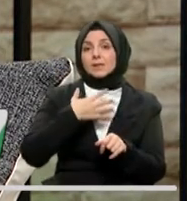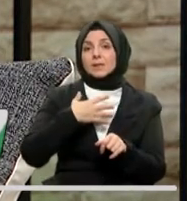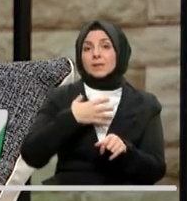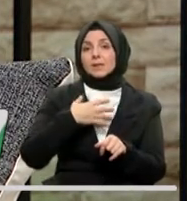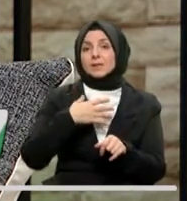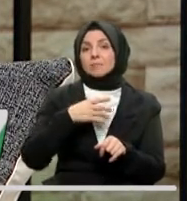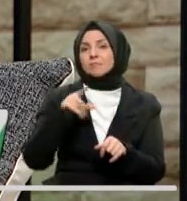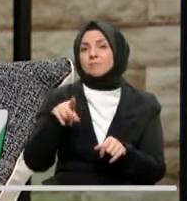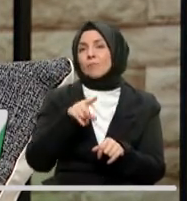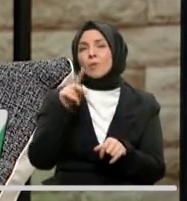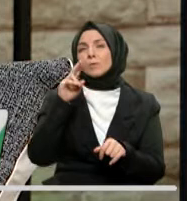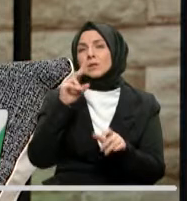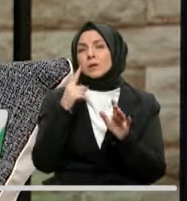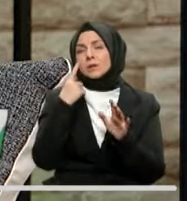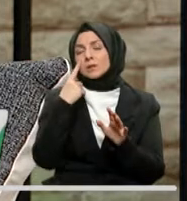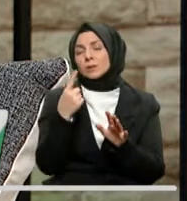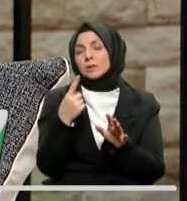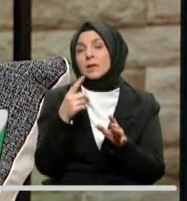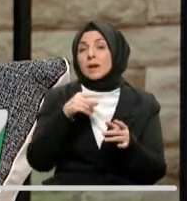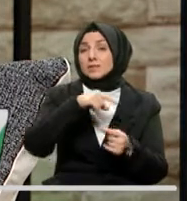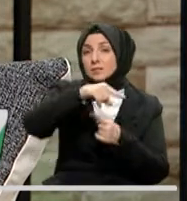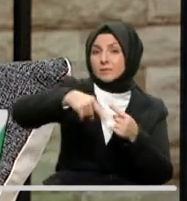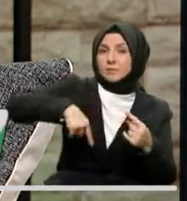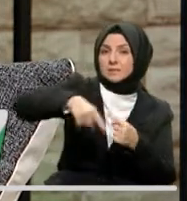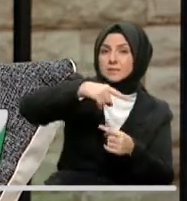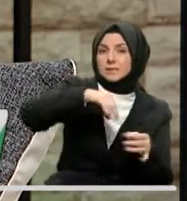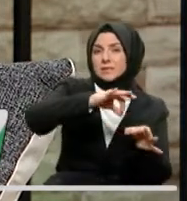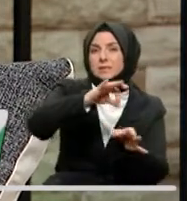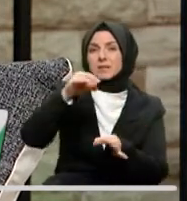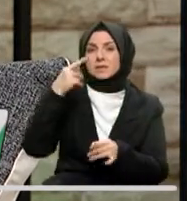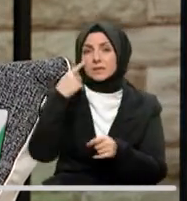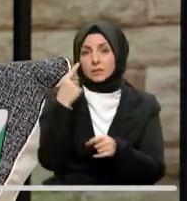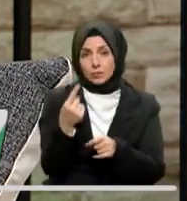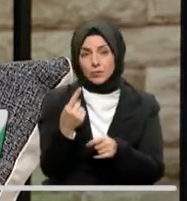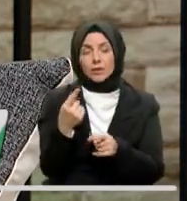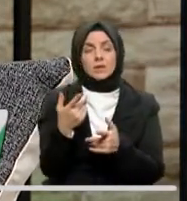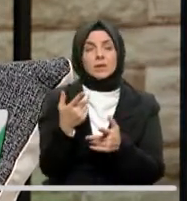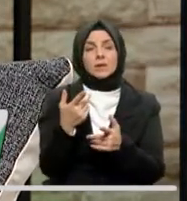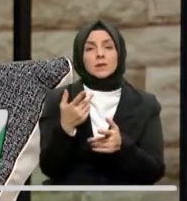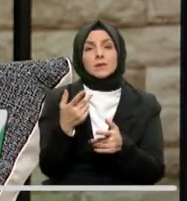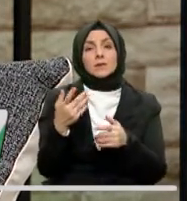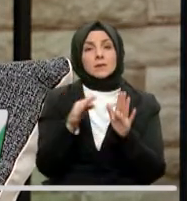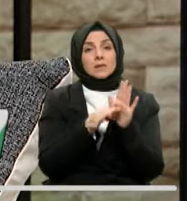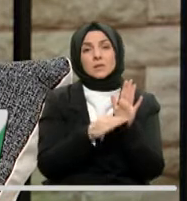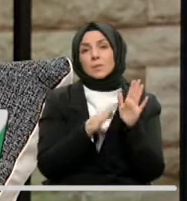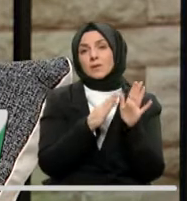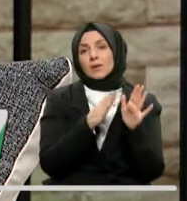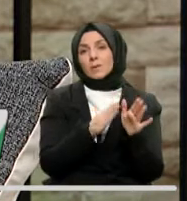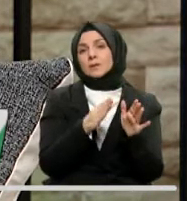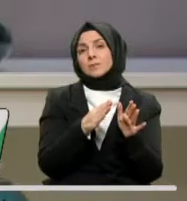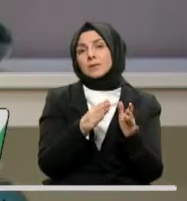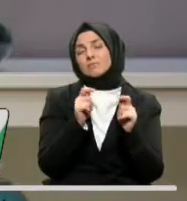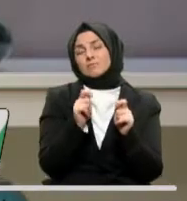Onlara göre hareket etmek zorunda kalmayız Diğer türlü hep böyle ya çok zor değil mi kralın düşünse HP sürekli Yani bir